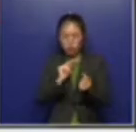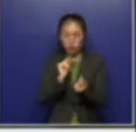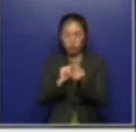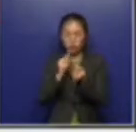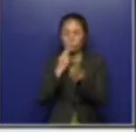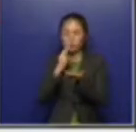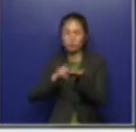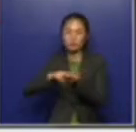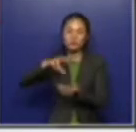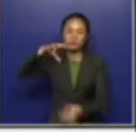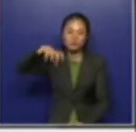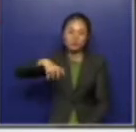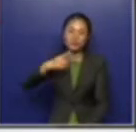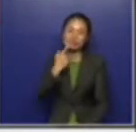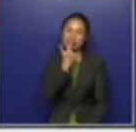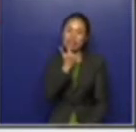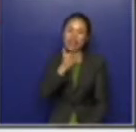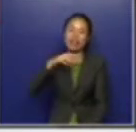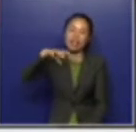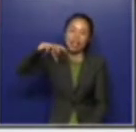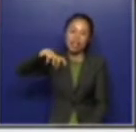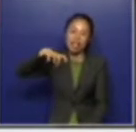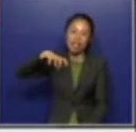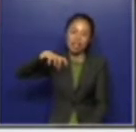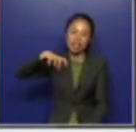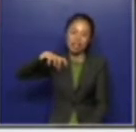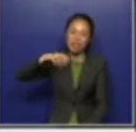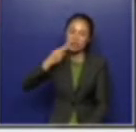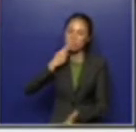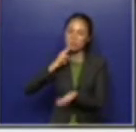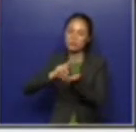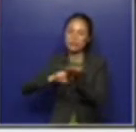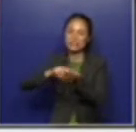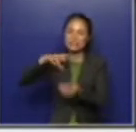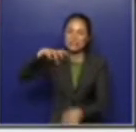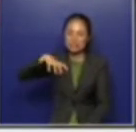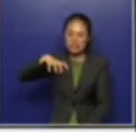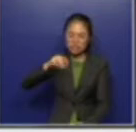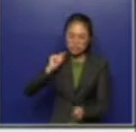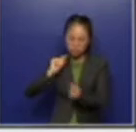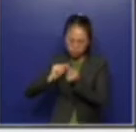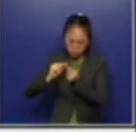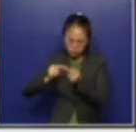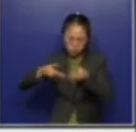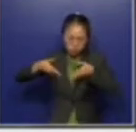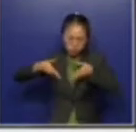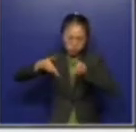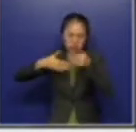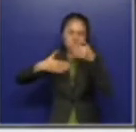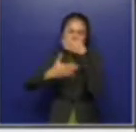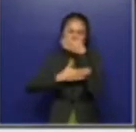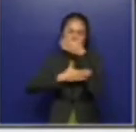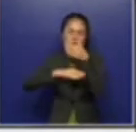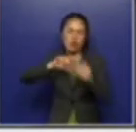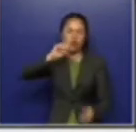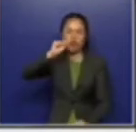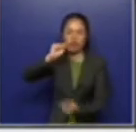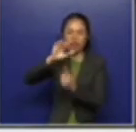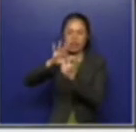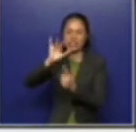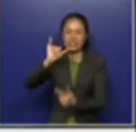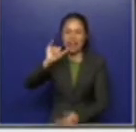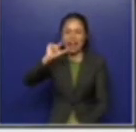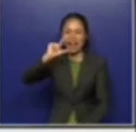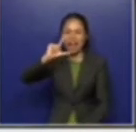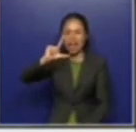ขที่นั่งอยู่บนบัลลังก์นี้ผมชอบเรียกแบบนี้นะฮะแต่ก่อนอยู่ซอยสายลมเนี่ยก็ทำมาค้าขายเกี่ยวกับธุรกิจ